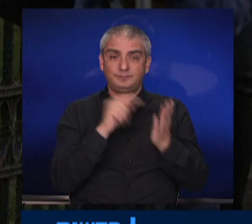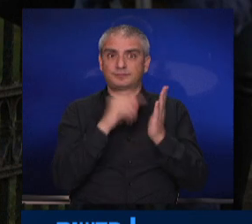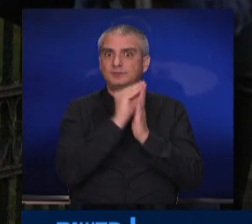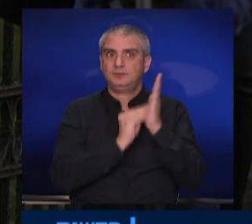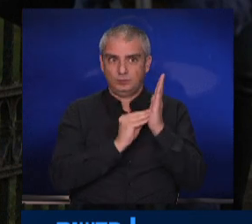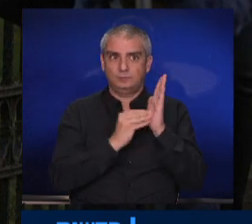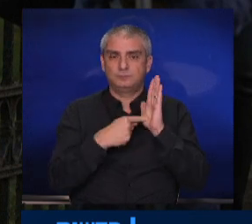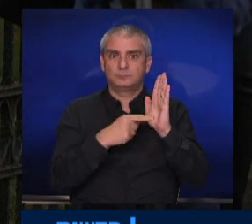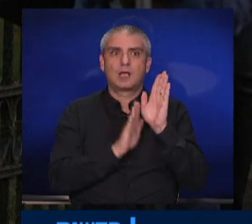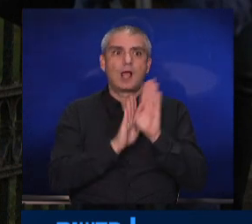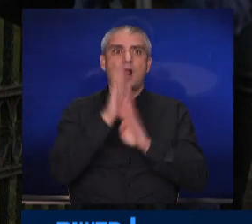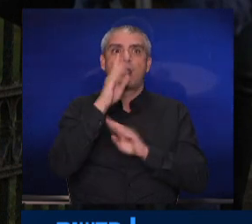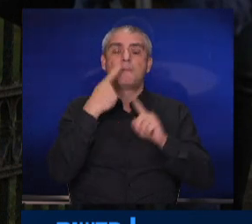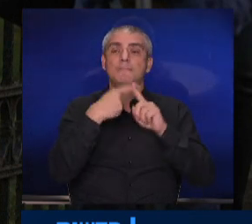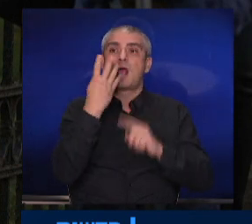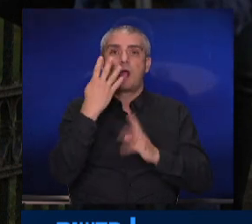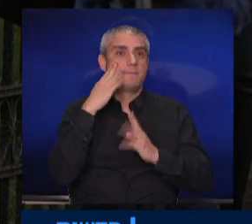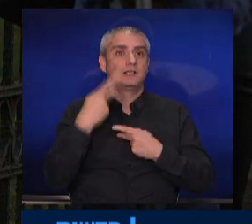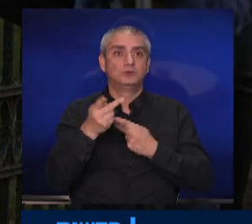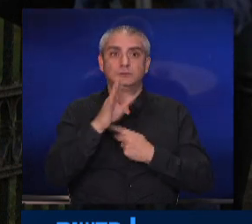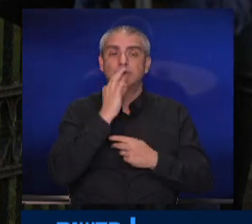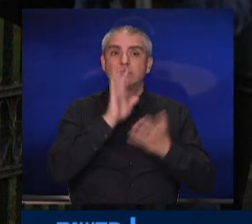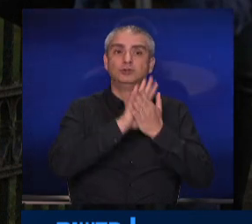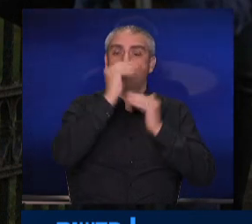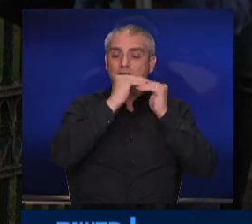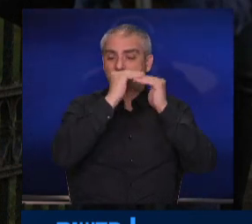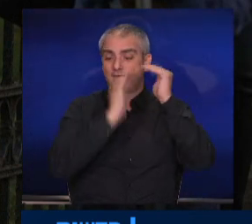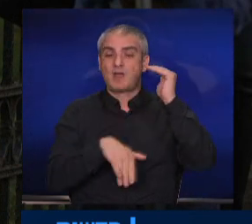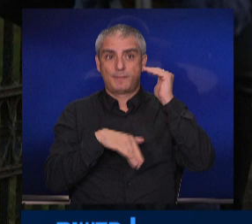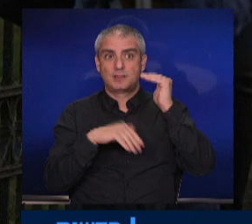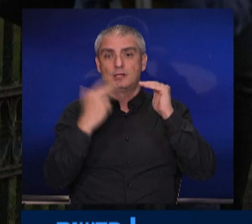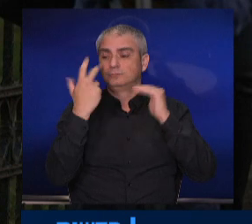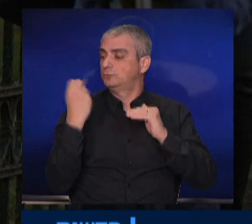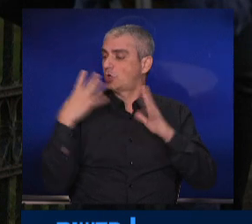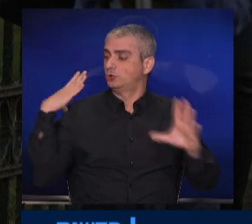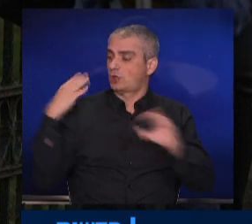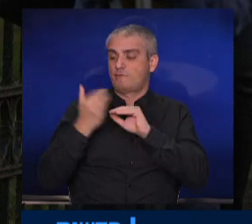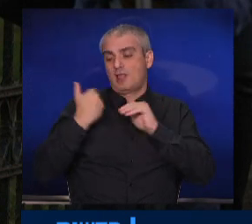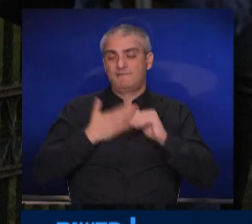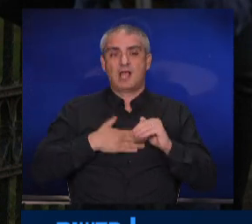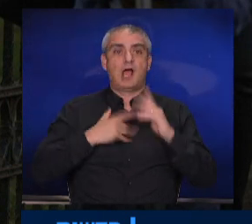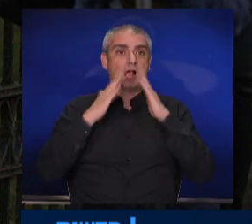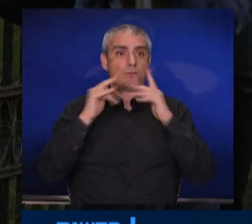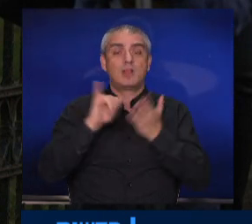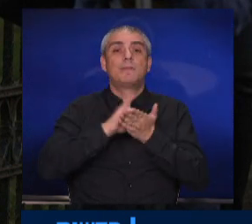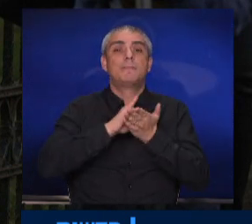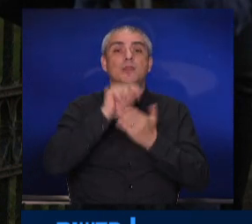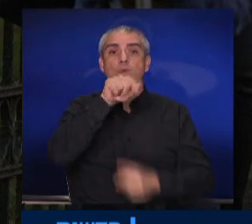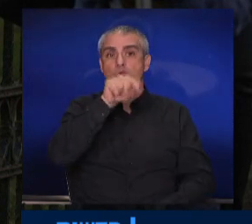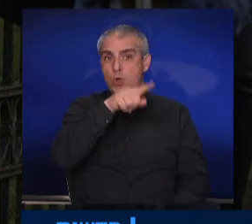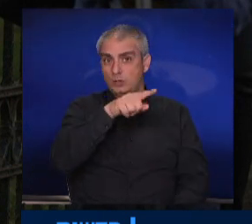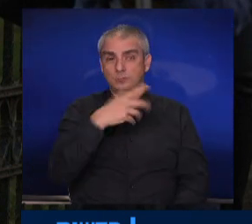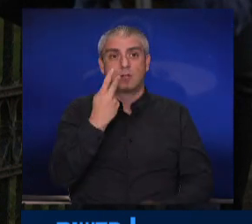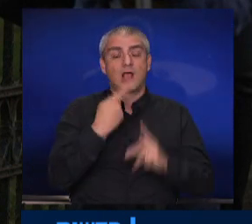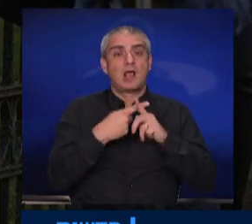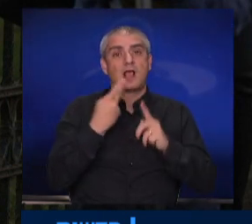שהם מצביעים על עלייה של פי ארבעה באשפוזים של בני 18 ומטה בשלושת השבועות שקדמו לחג המולד בעיר ניו יורק, שיעור כפול